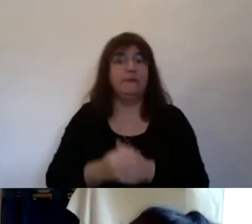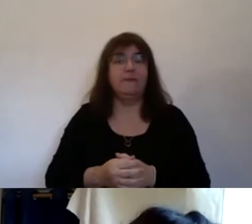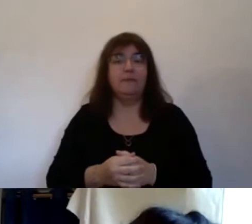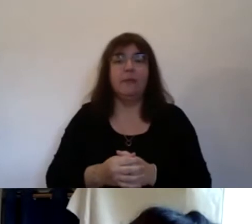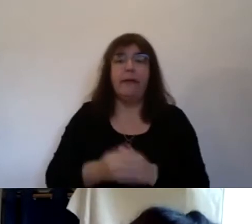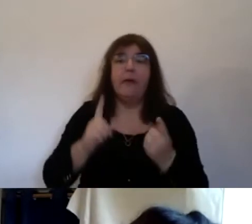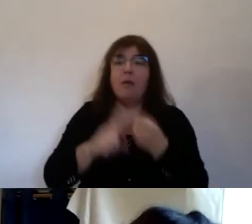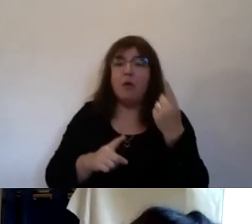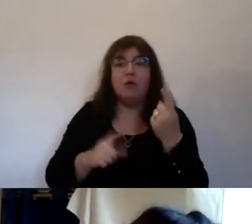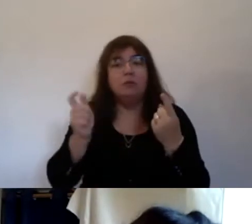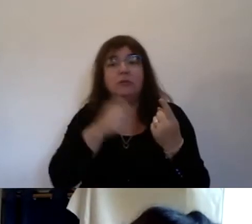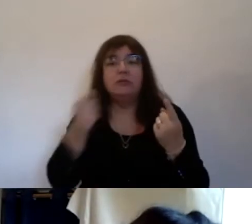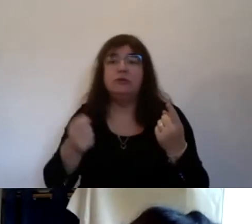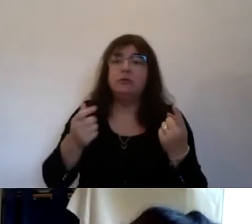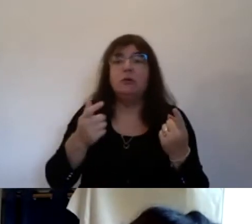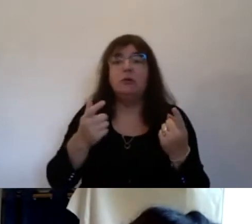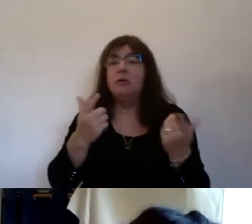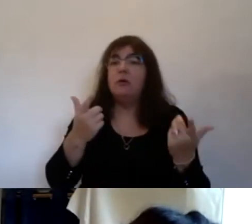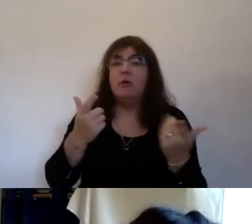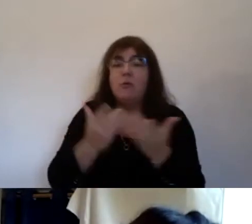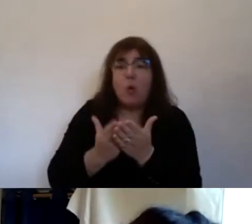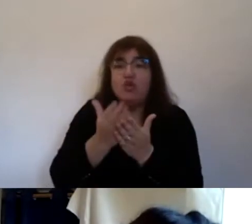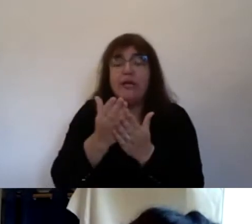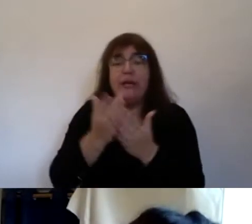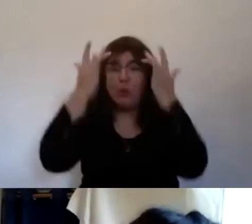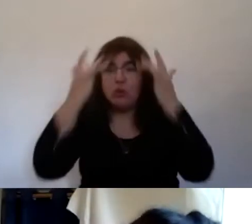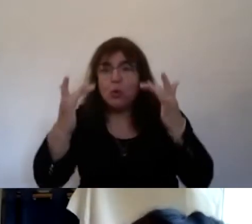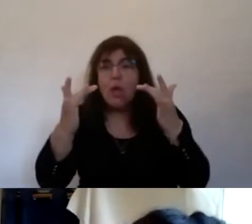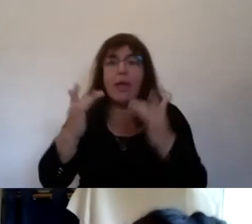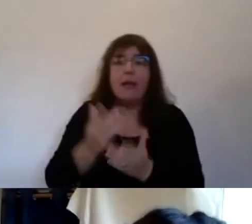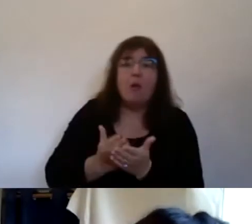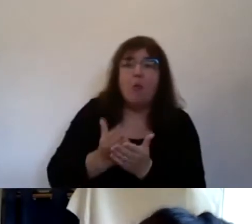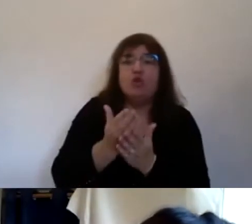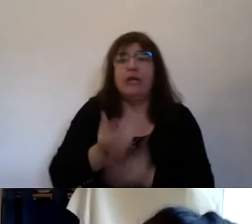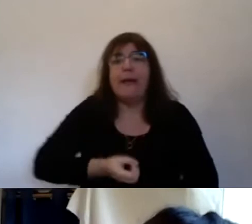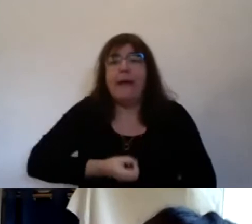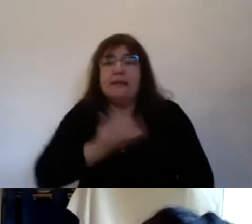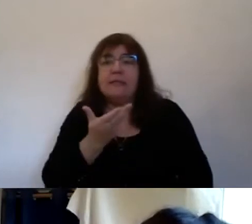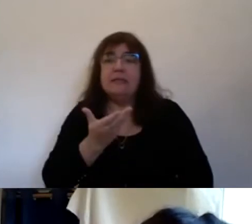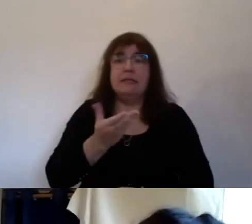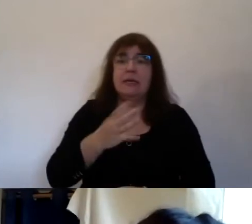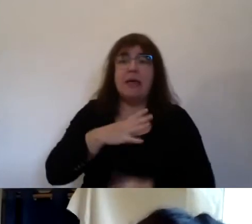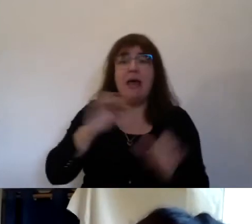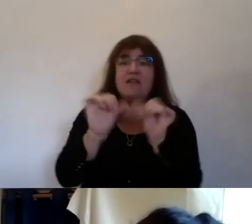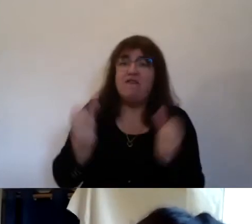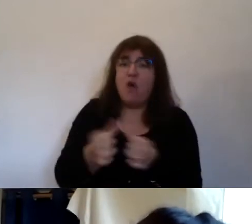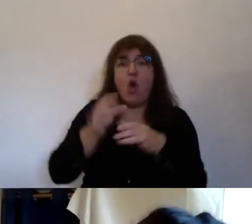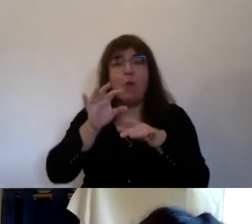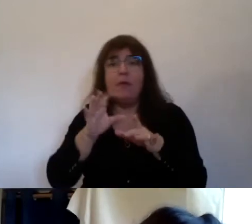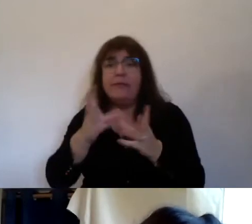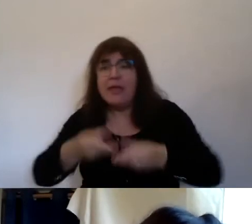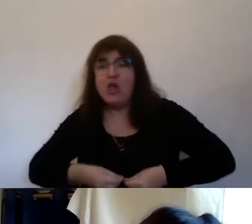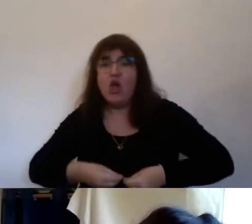et artistiques à différentes formes d'accueil et d'accompagnement, que ces personnes soient malades,